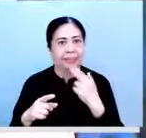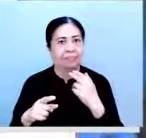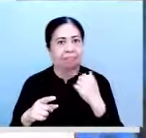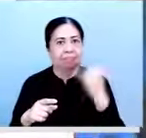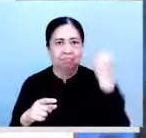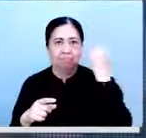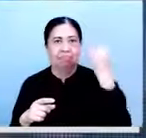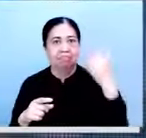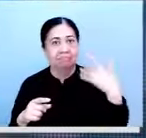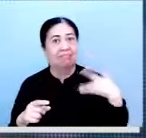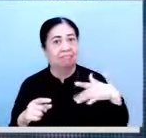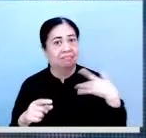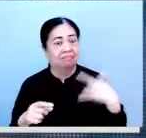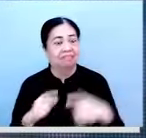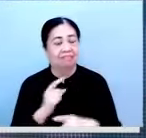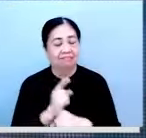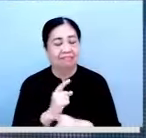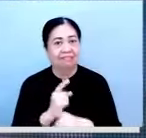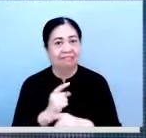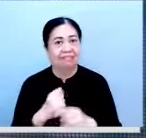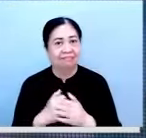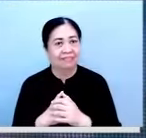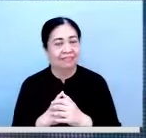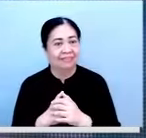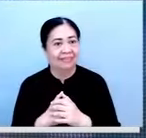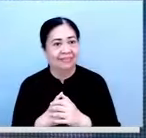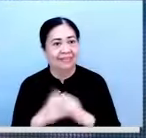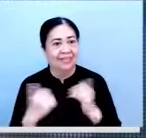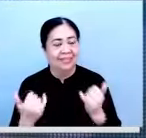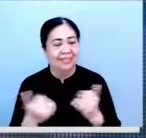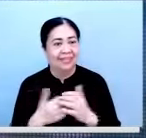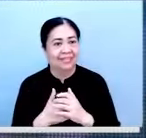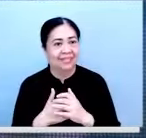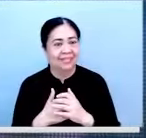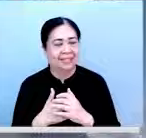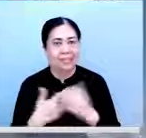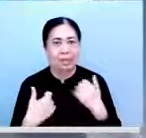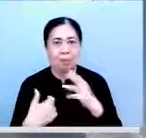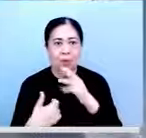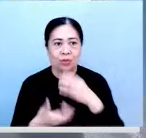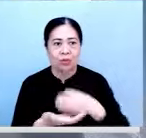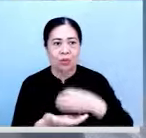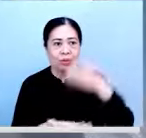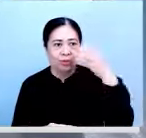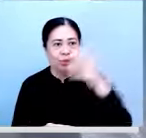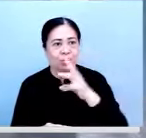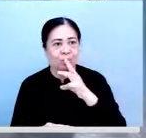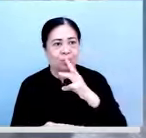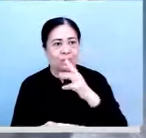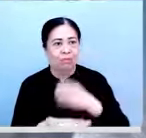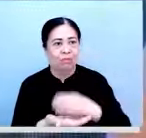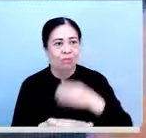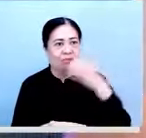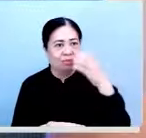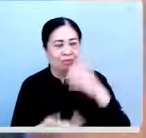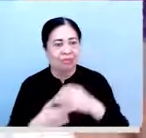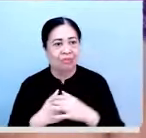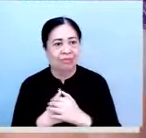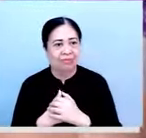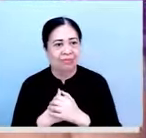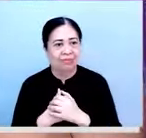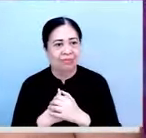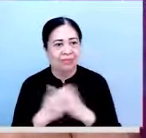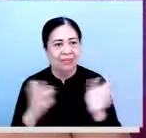Chiki. That's right, Justin. Ako, oh, ito, tira mo ito, may water bottle pa. Cute yung water bottle. Oh. May naka-embrace